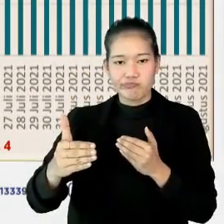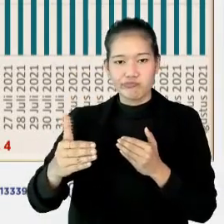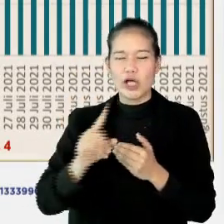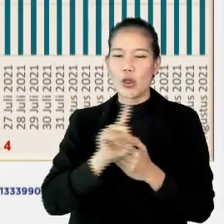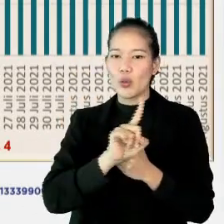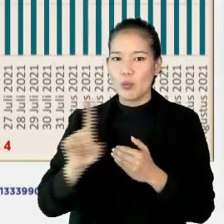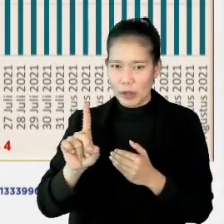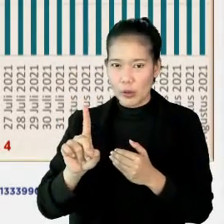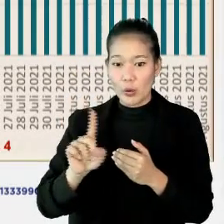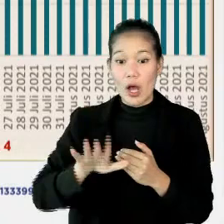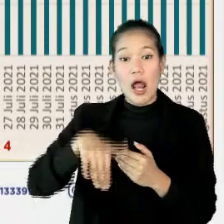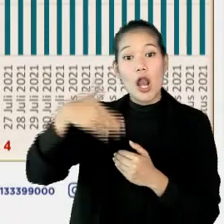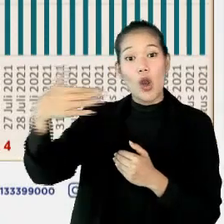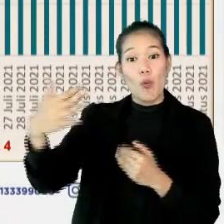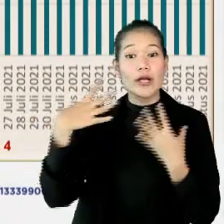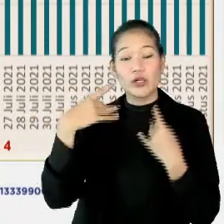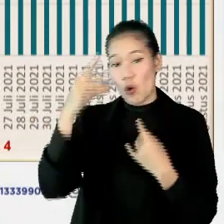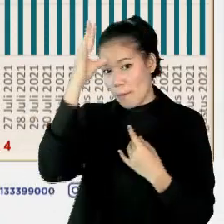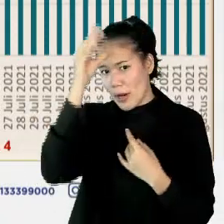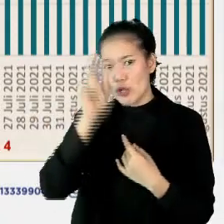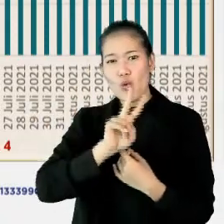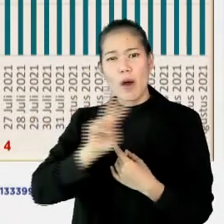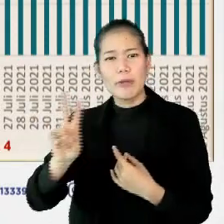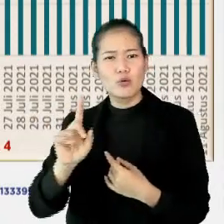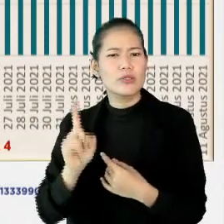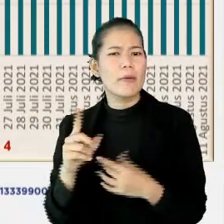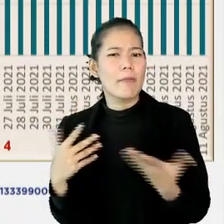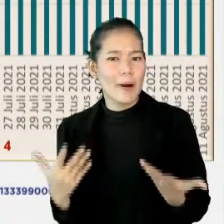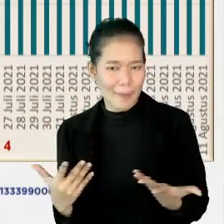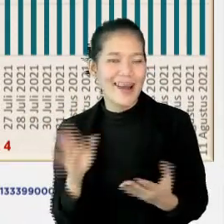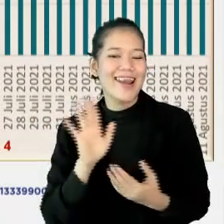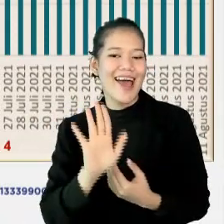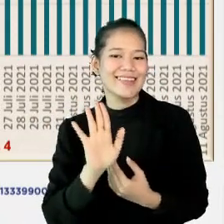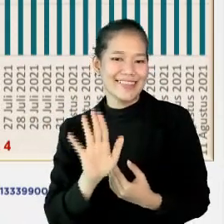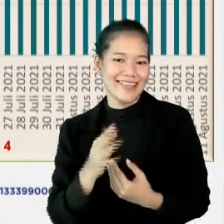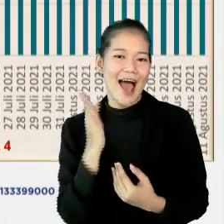selama seminggu, luar Jawa dan Bali 2 minggu. Kenapa? Nanti saya kasih lihat juga